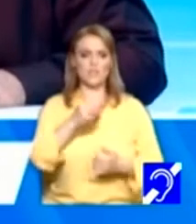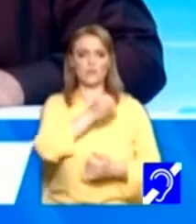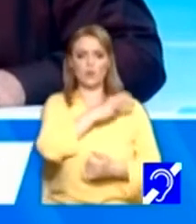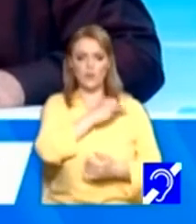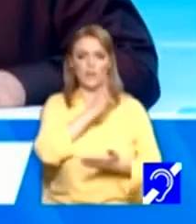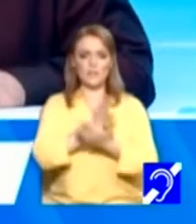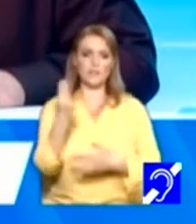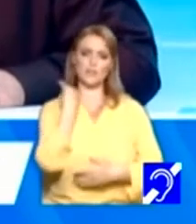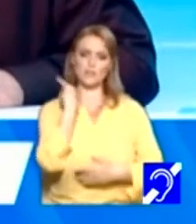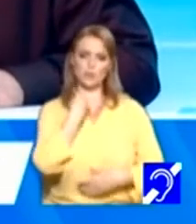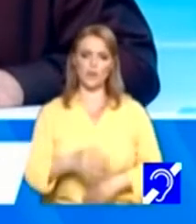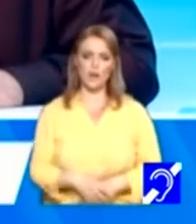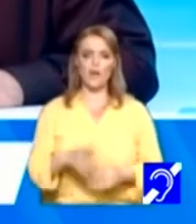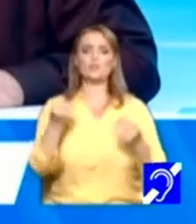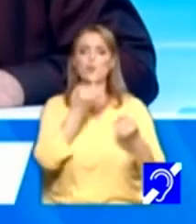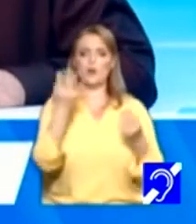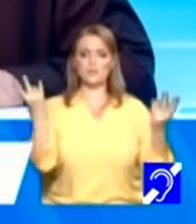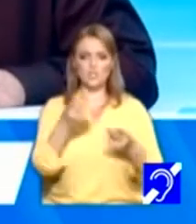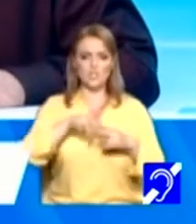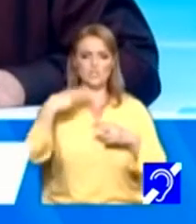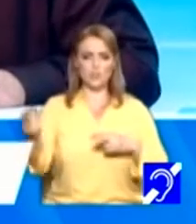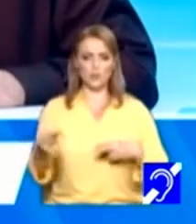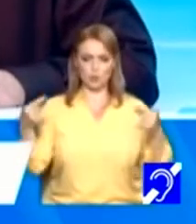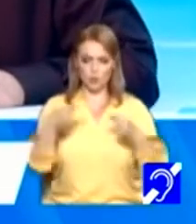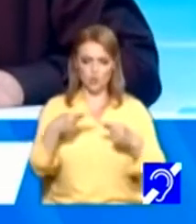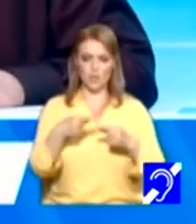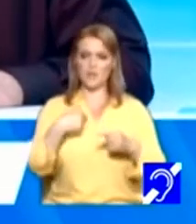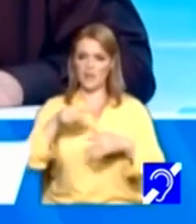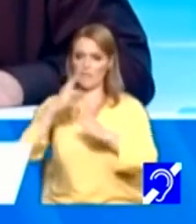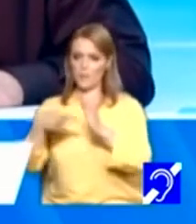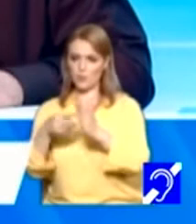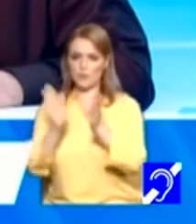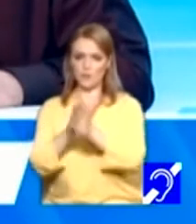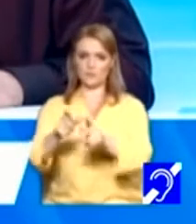la, nu știu, la clanuri criminale și așa mai departe? Întrebarea concretă, răspuns concret.